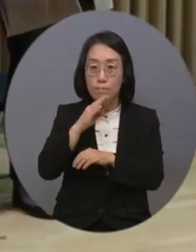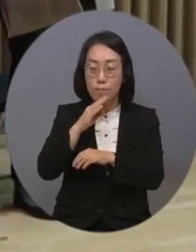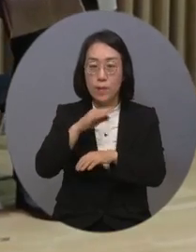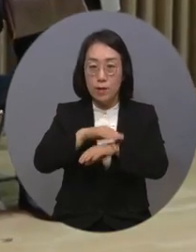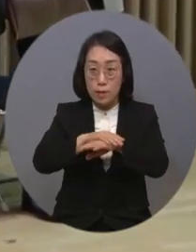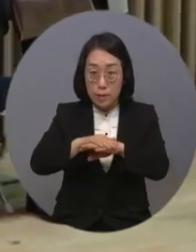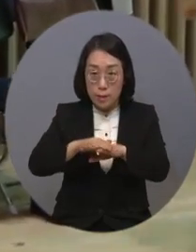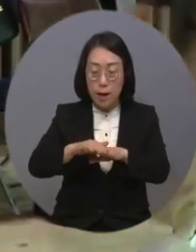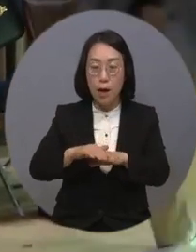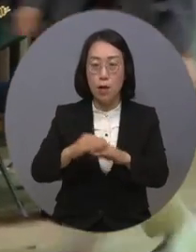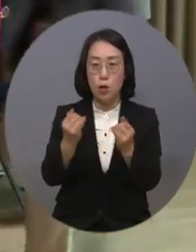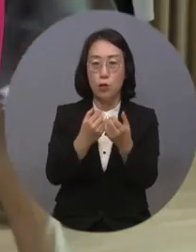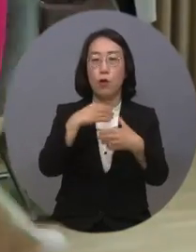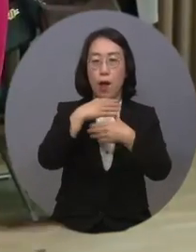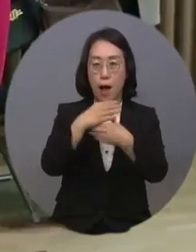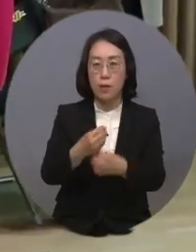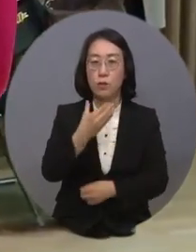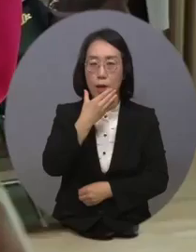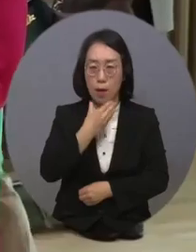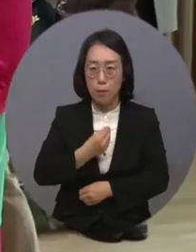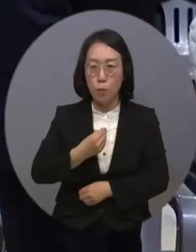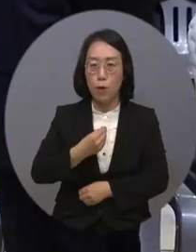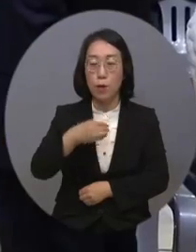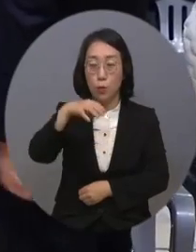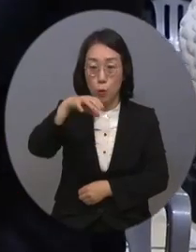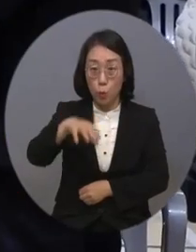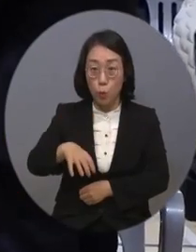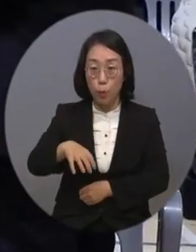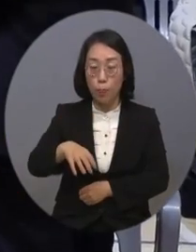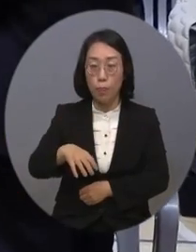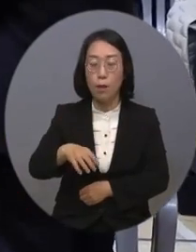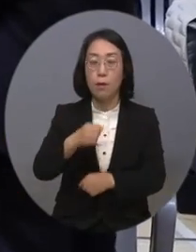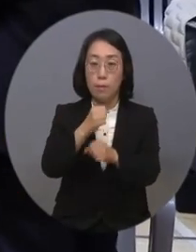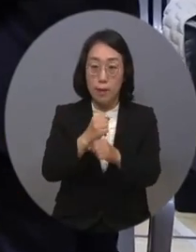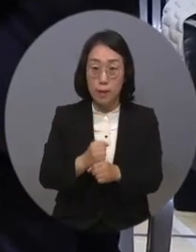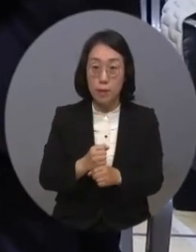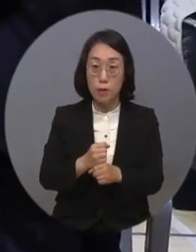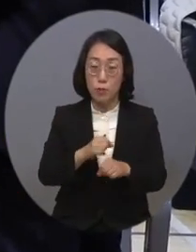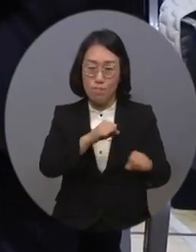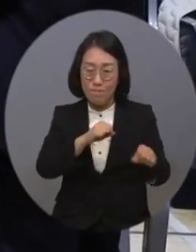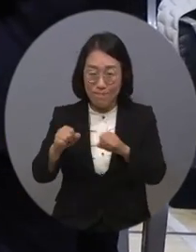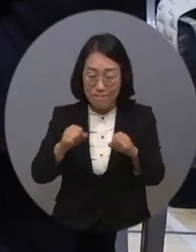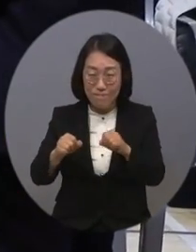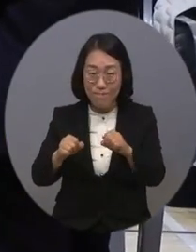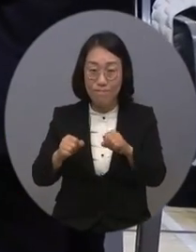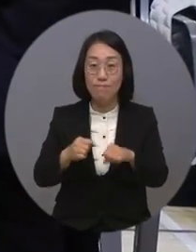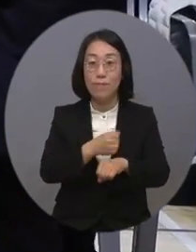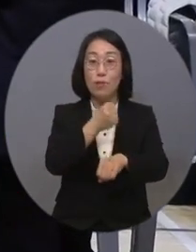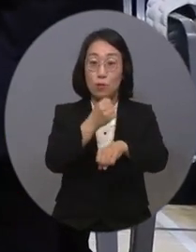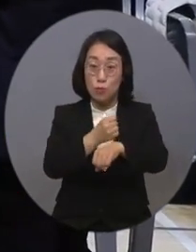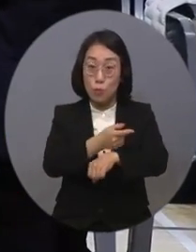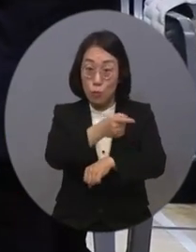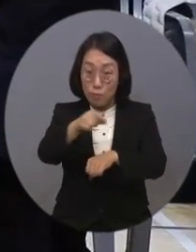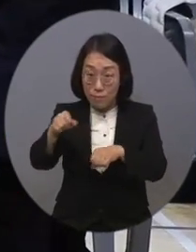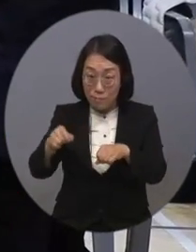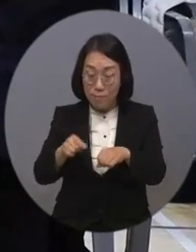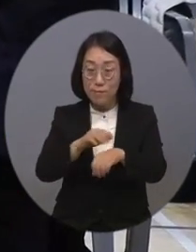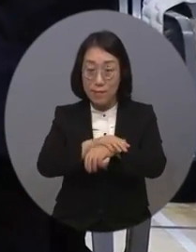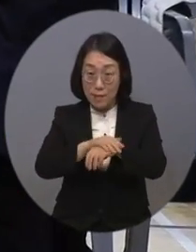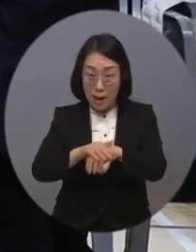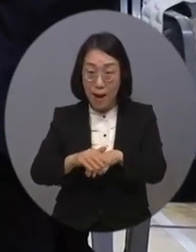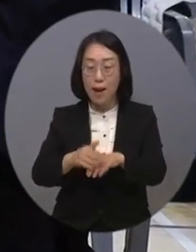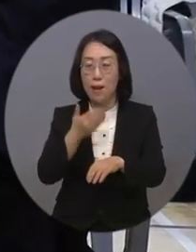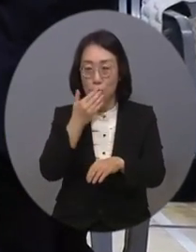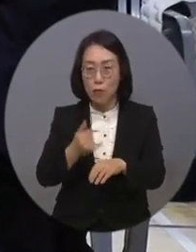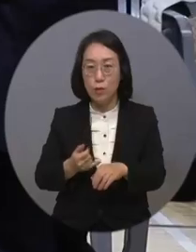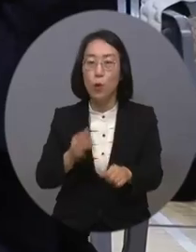여성이 안전하고 행복한 여성 친화도시를 만드는 데 지역사회의 한 축으로 자리매김할 수